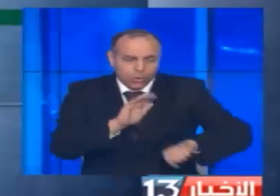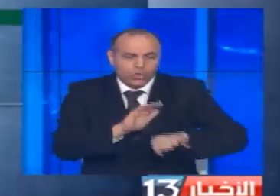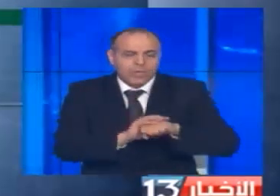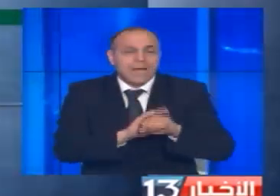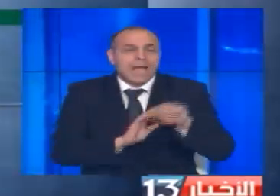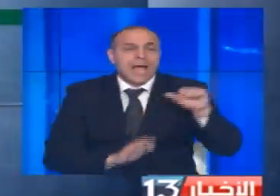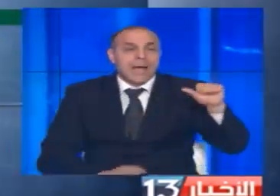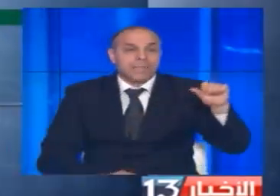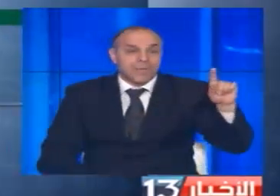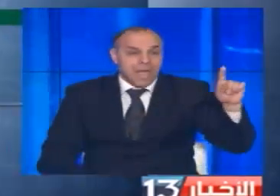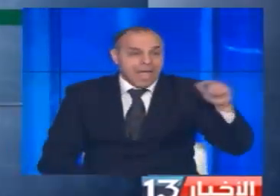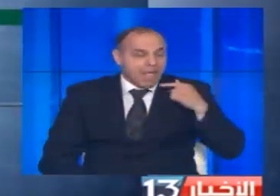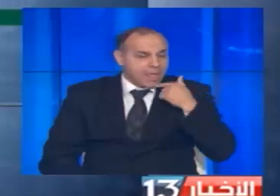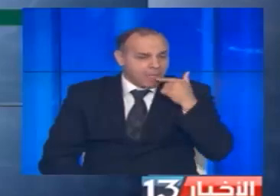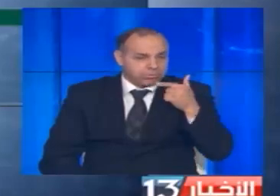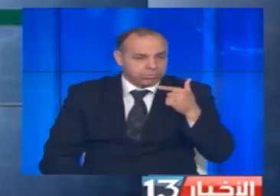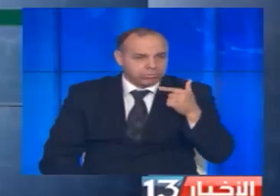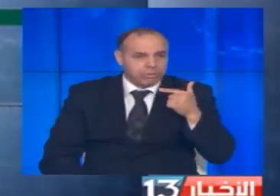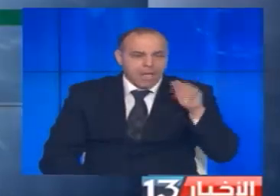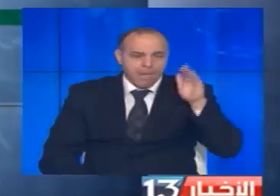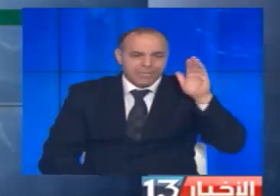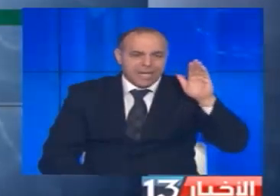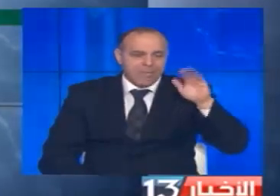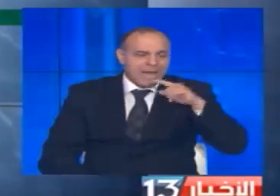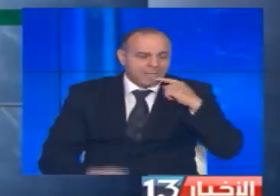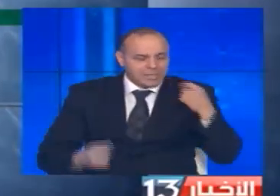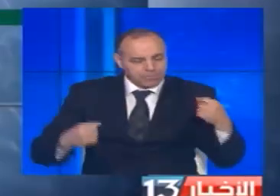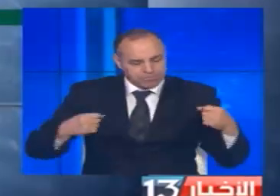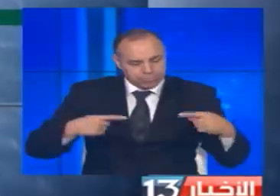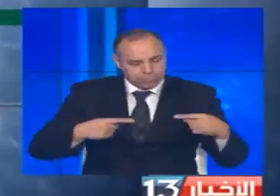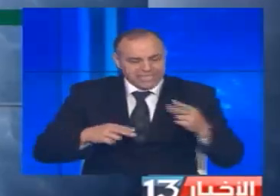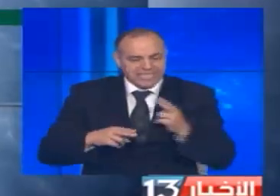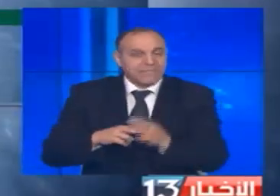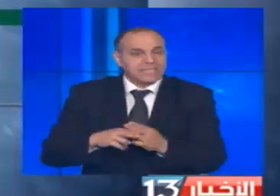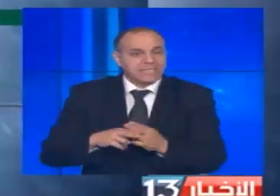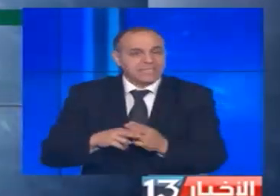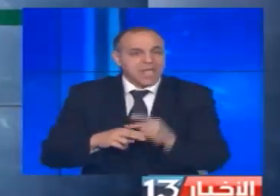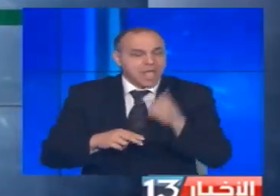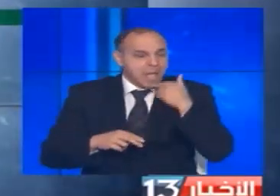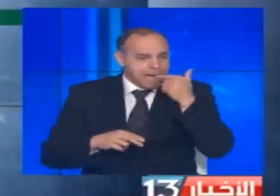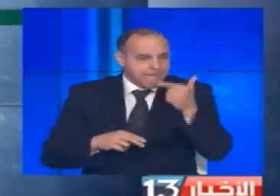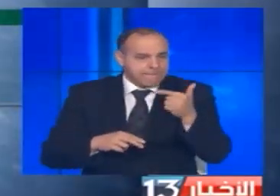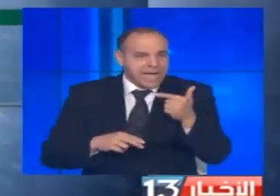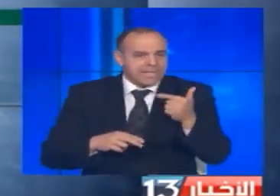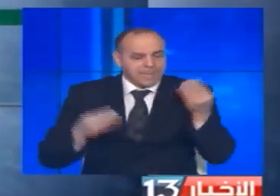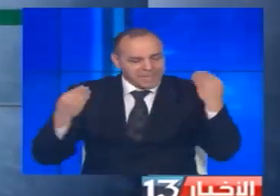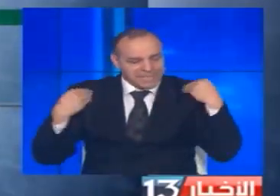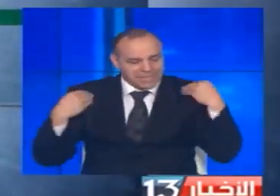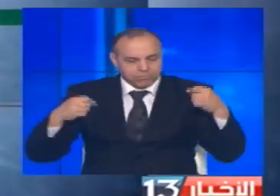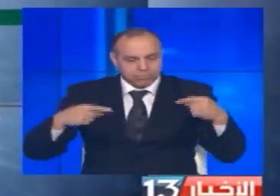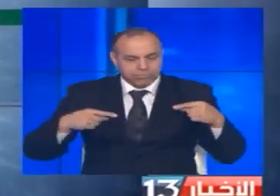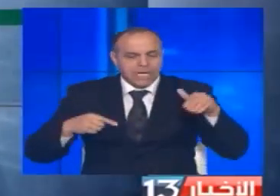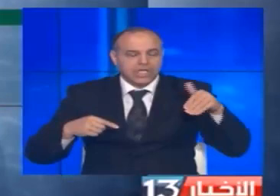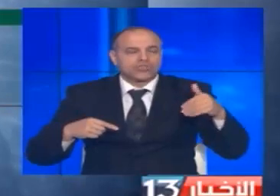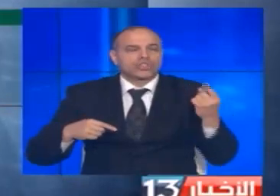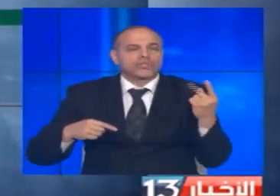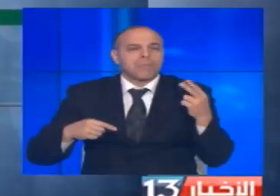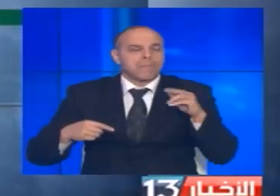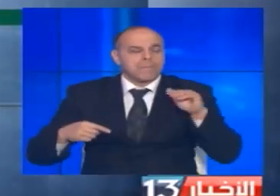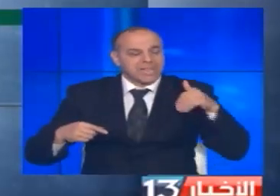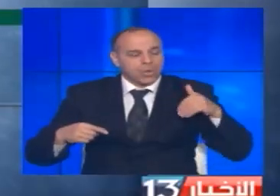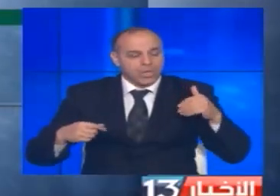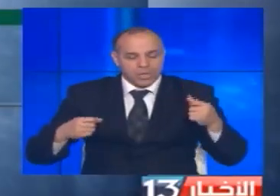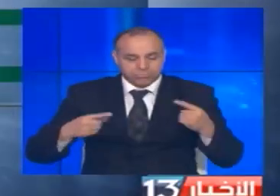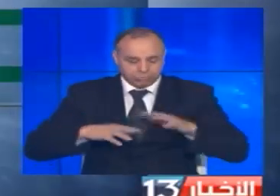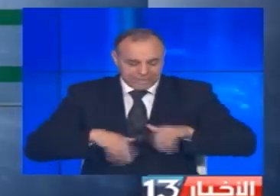كرة القدم، عندما يباري مستقبل جابس ضيفه النادي الصفاقسي، ويواجه النادي البنزرتي نجم المتلوي، لتختتم